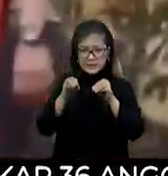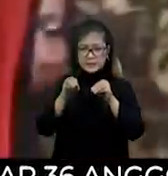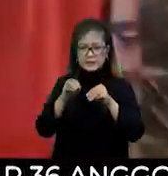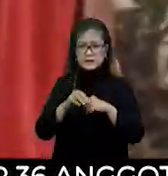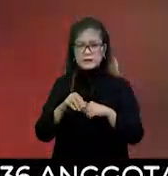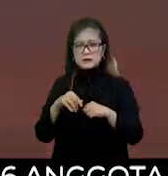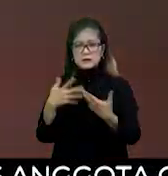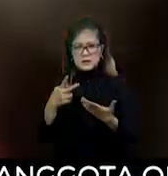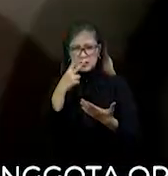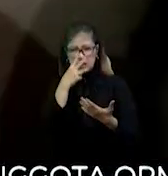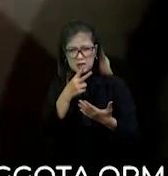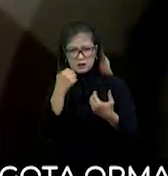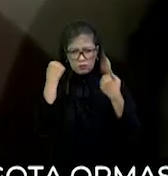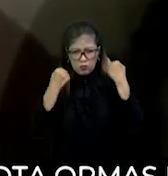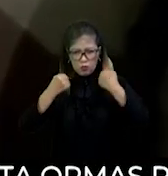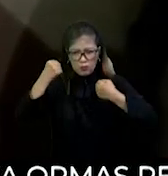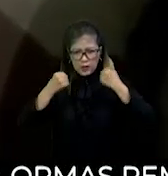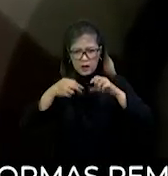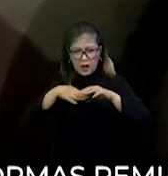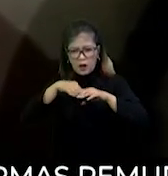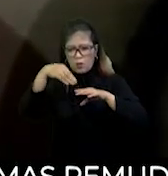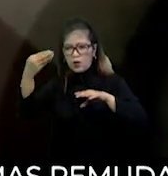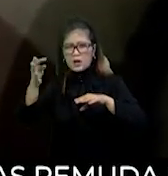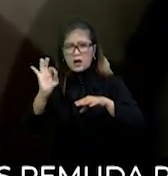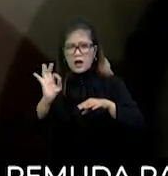terbawa arus. Pengendara mobil